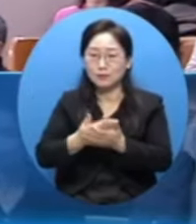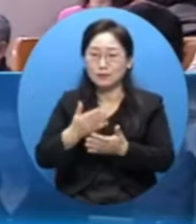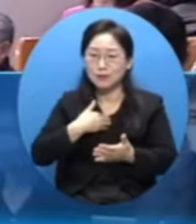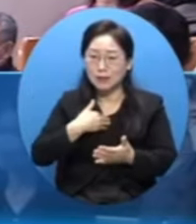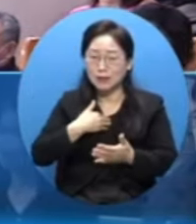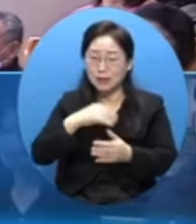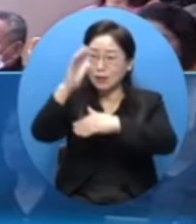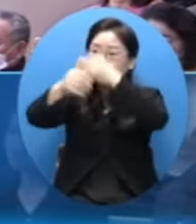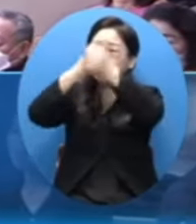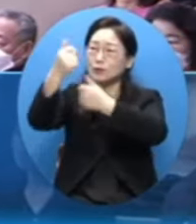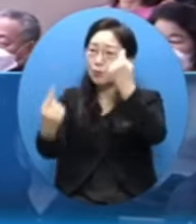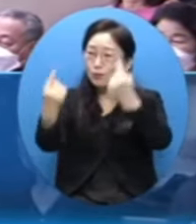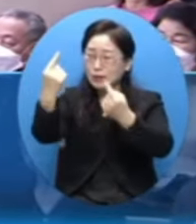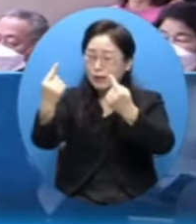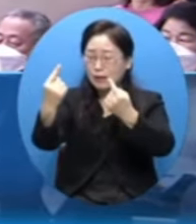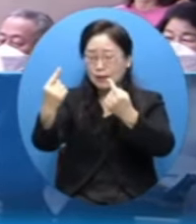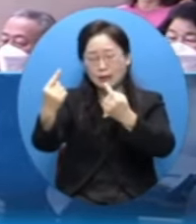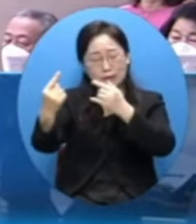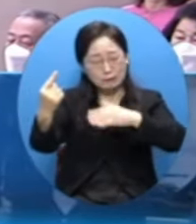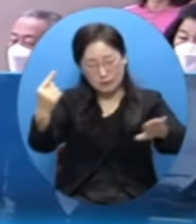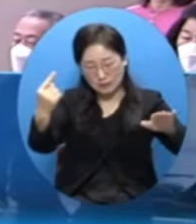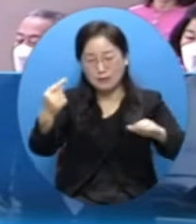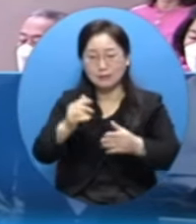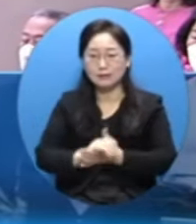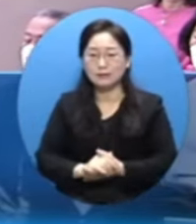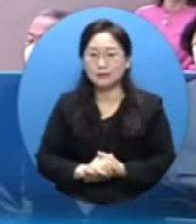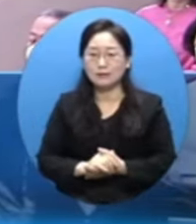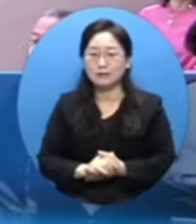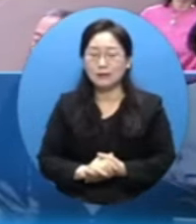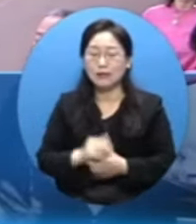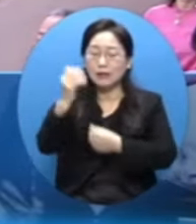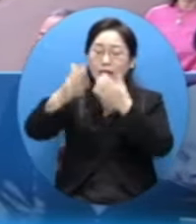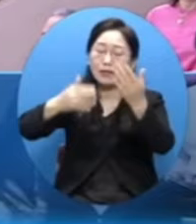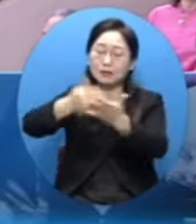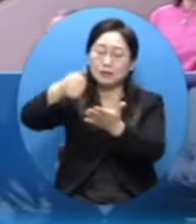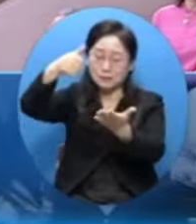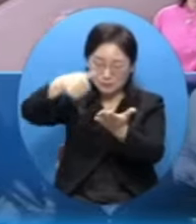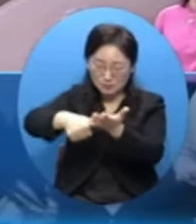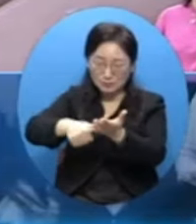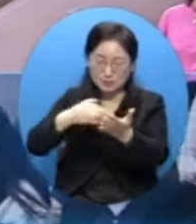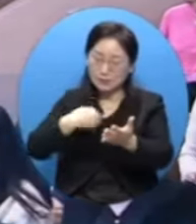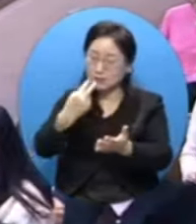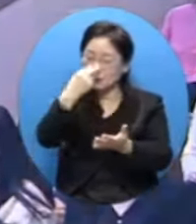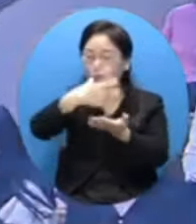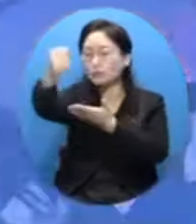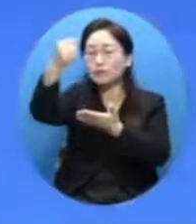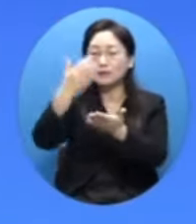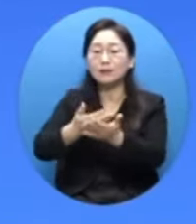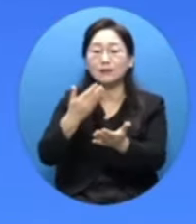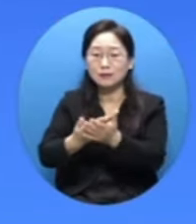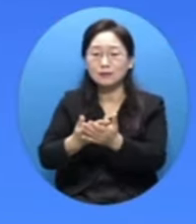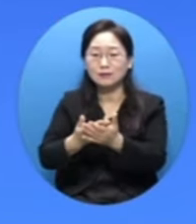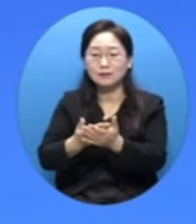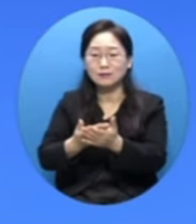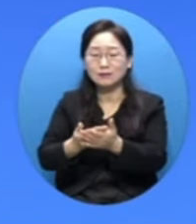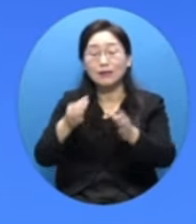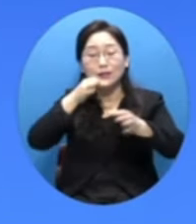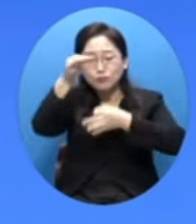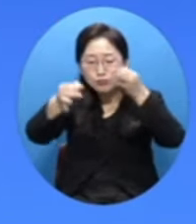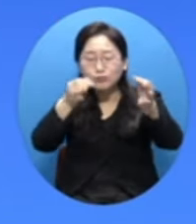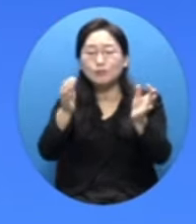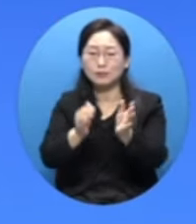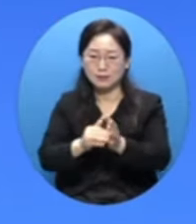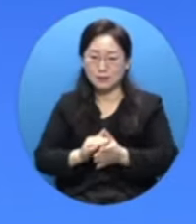내 주상들보다 낫지 못하나이다 하고 그는 하나님께 엎드려서 내 생명을 거둬달라고 부르짖었던